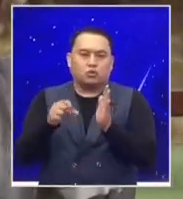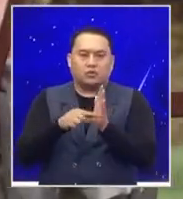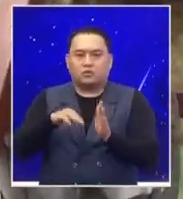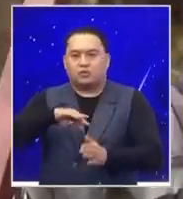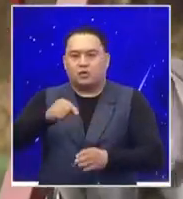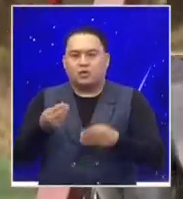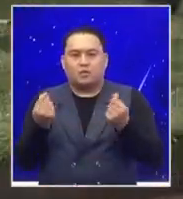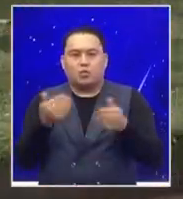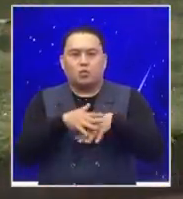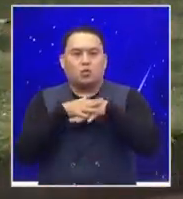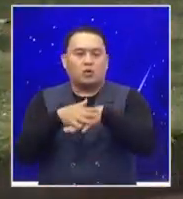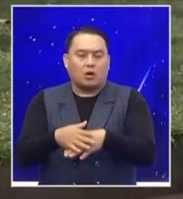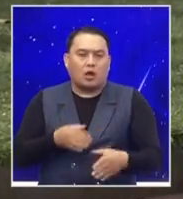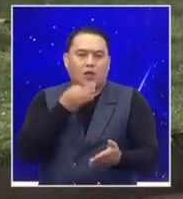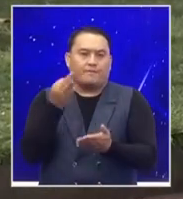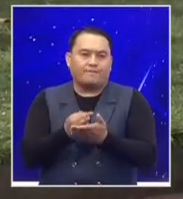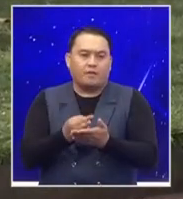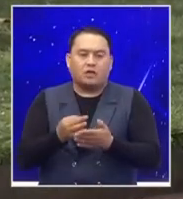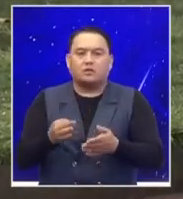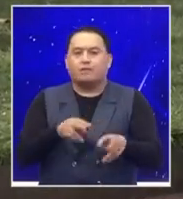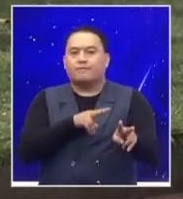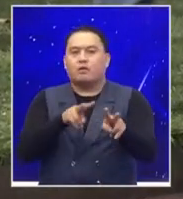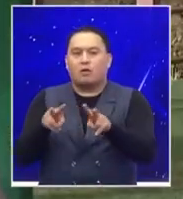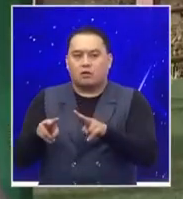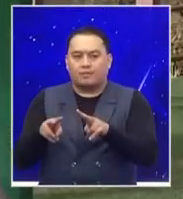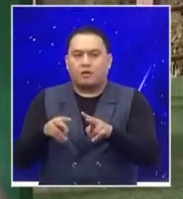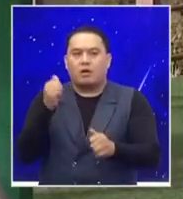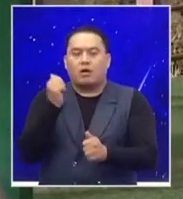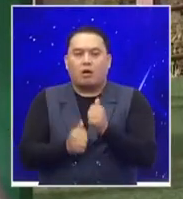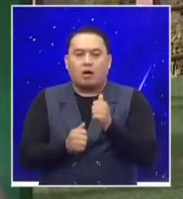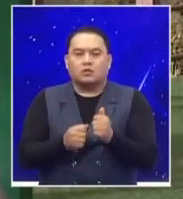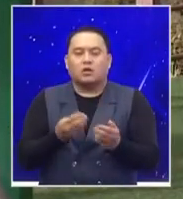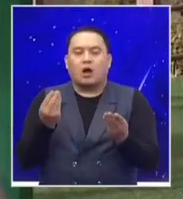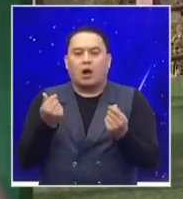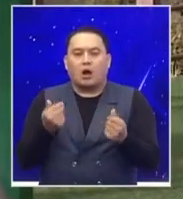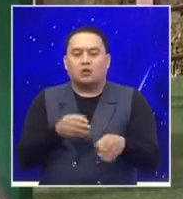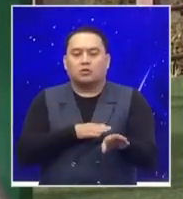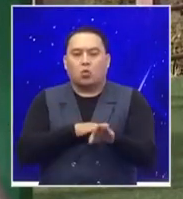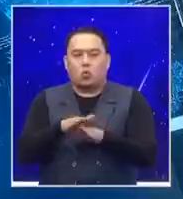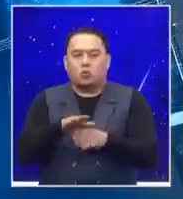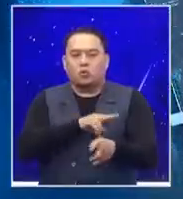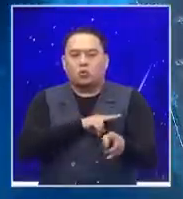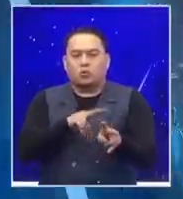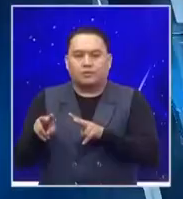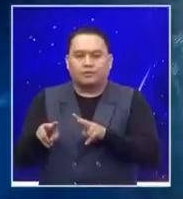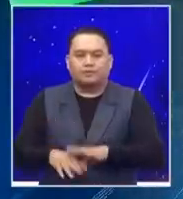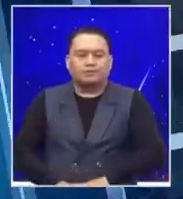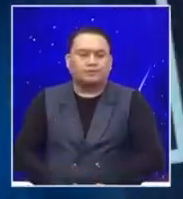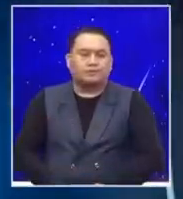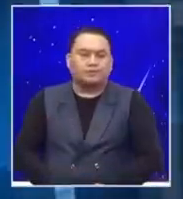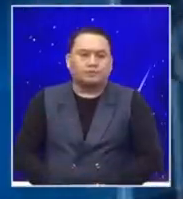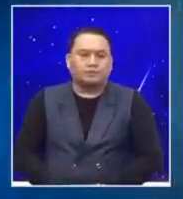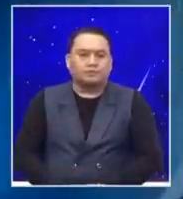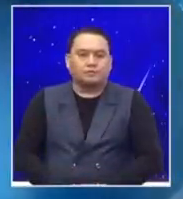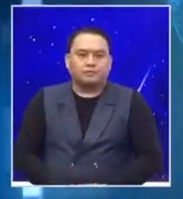теңге бөлініпті. Жауаптылар шашау шықпауын қадағалауда, әр тиынына тиімді іс атқарып қалмақ. Гүлжанат Мақұлжанова,